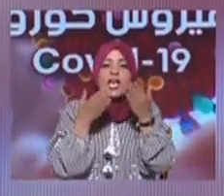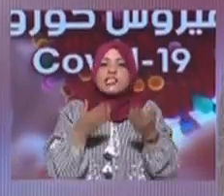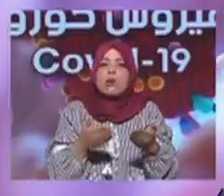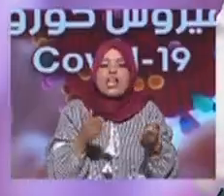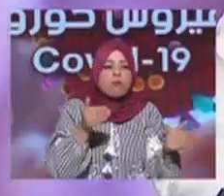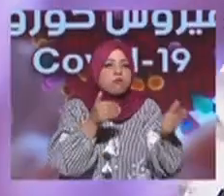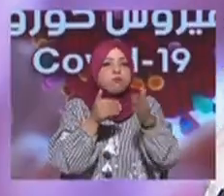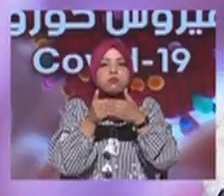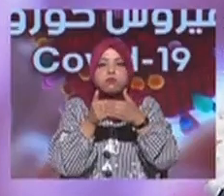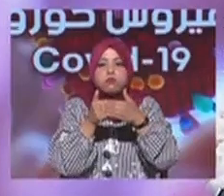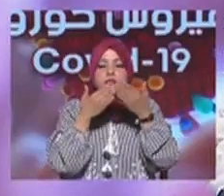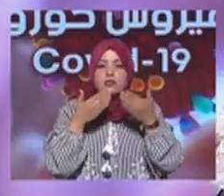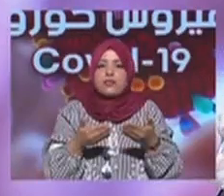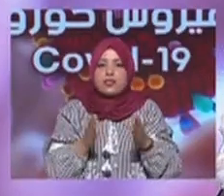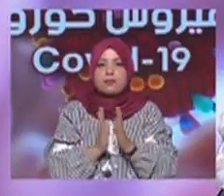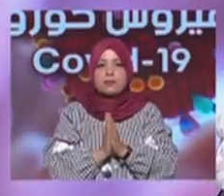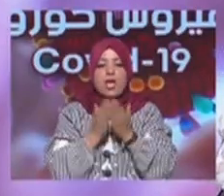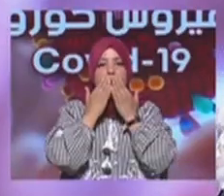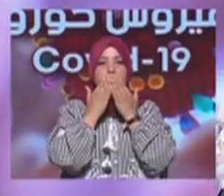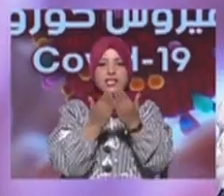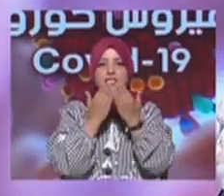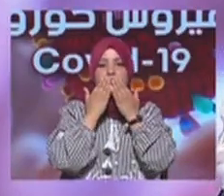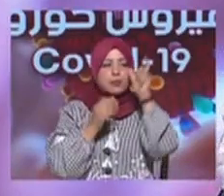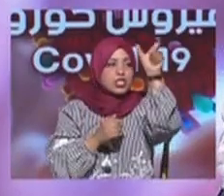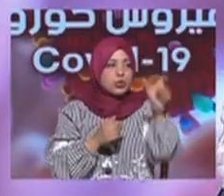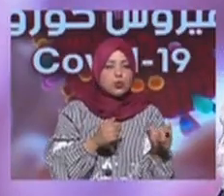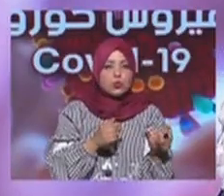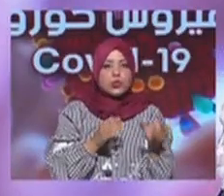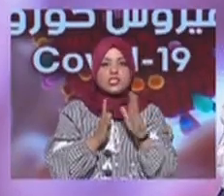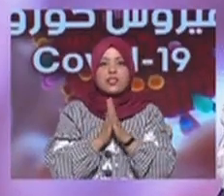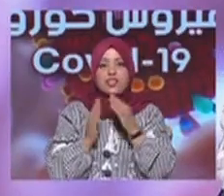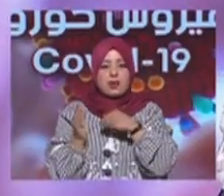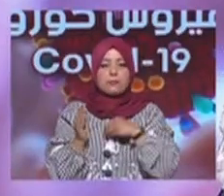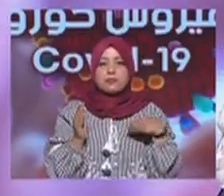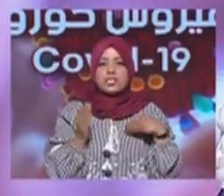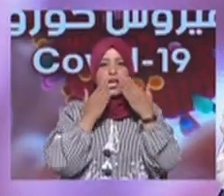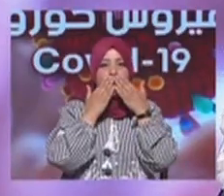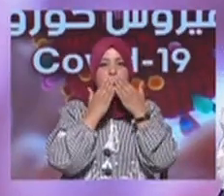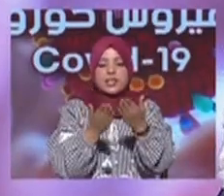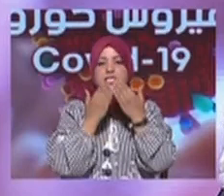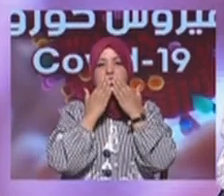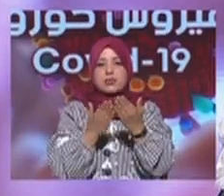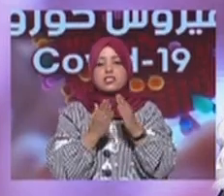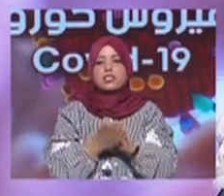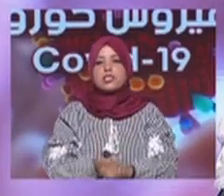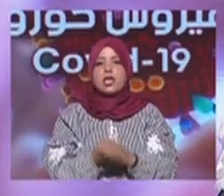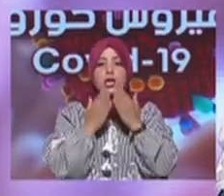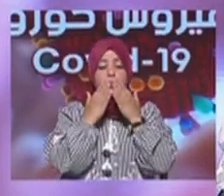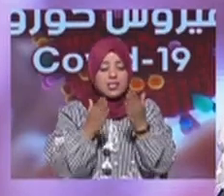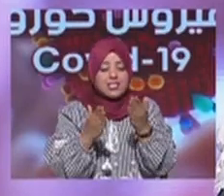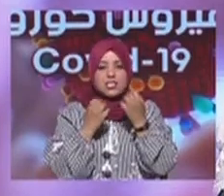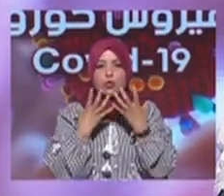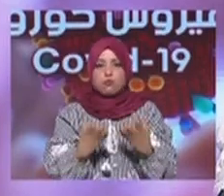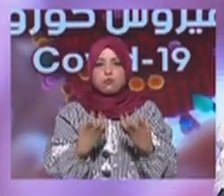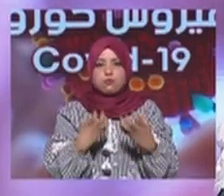ذلك. اون تري بون ريبونس. شكرا جزيلا لك دكتوره نصاف بن علي على ما قدمت، ونعرف اللي الكثير والكثير ما يلزمه